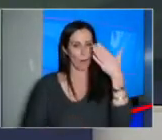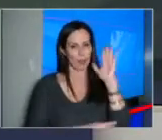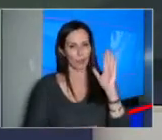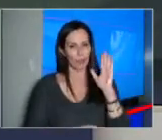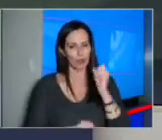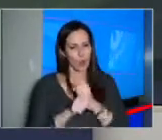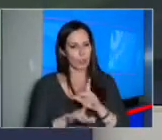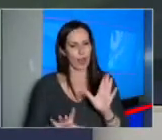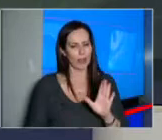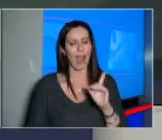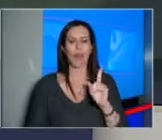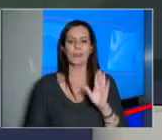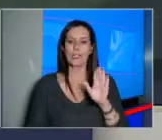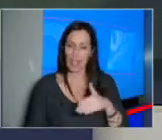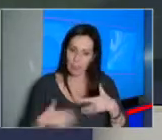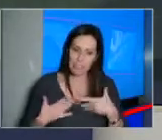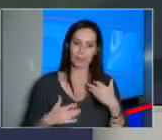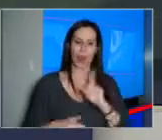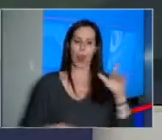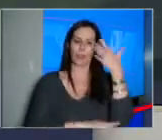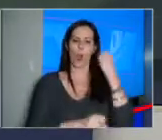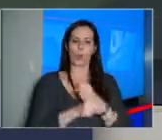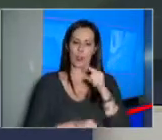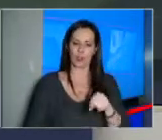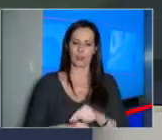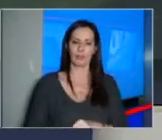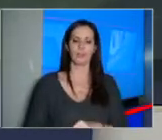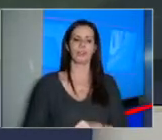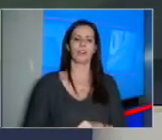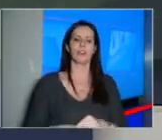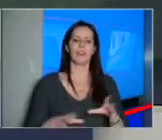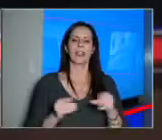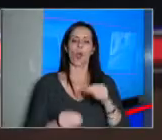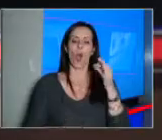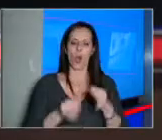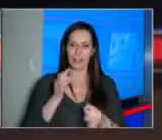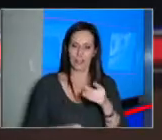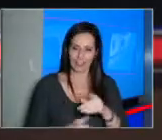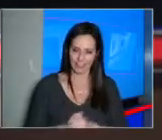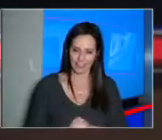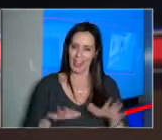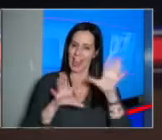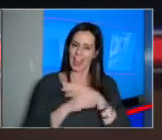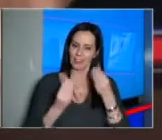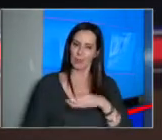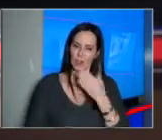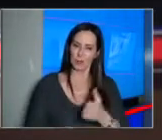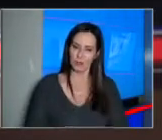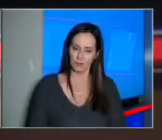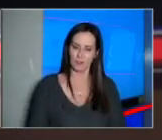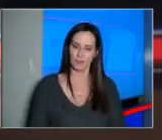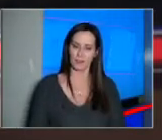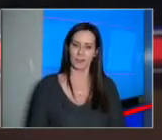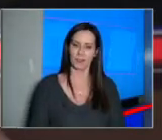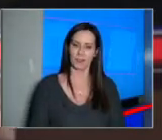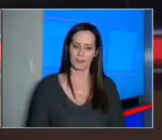שעושה אותה. אבל זה גם לשמחתי לא המדינה שעושה אותה. איתי, עורכת הדין, ספיר סלוצקי אמרן, ערב טוב לך, מה שלומך? מה העניינים, מה אני? חכי